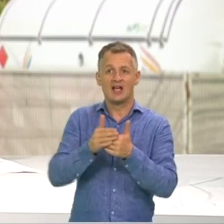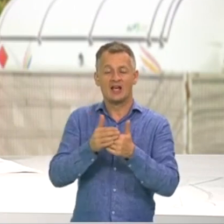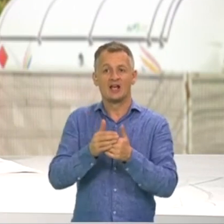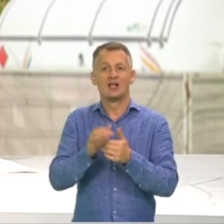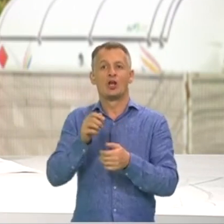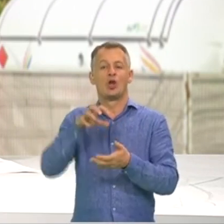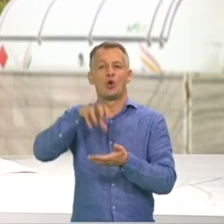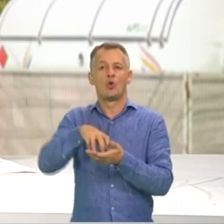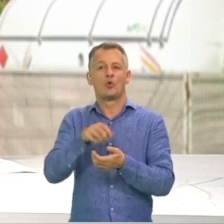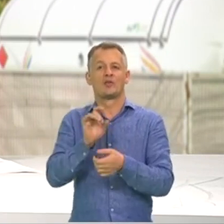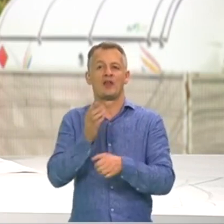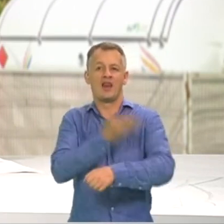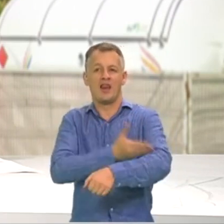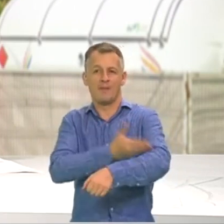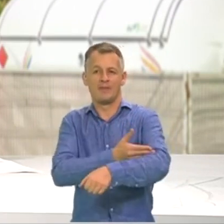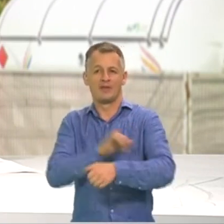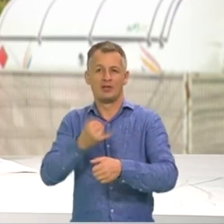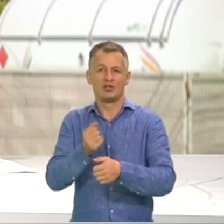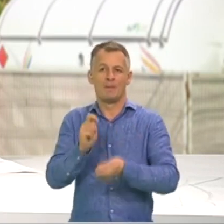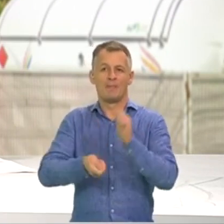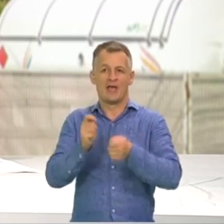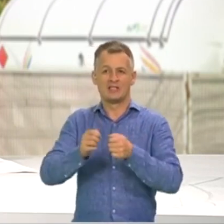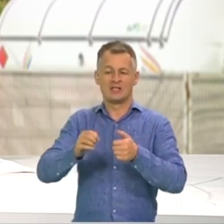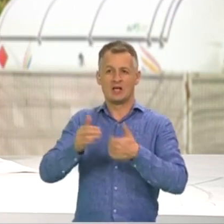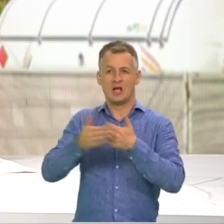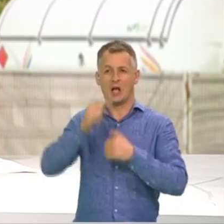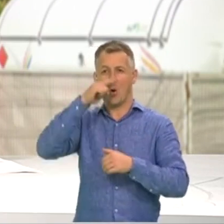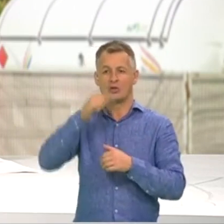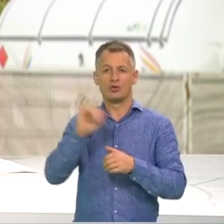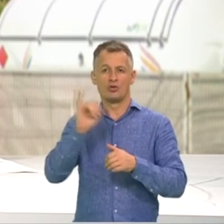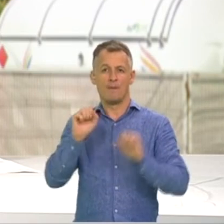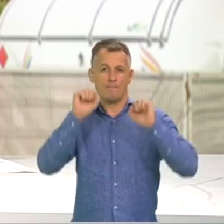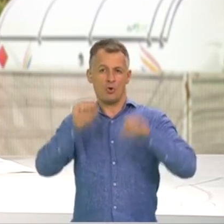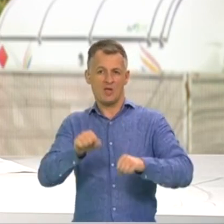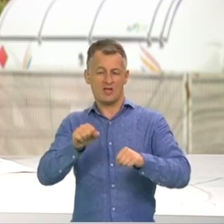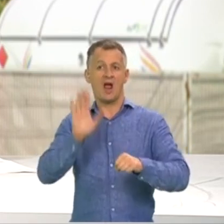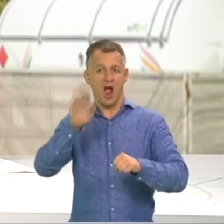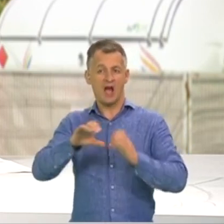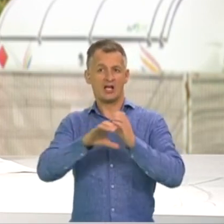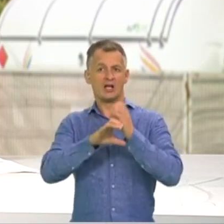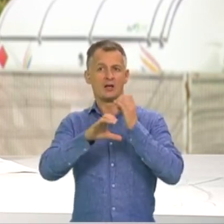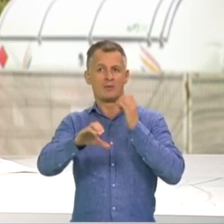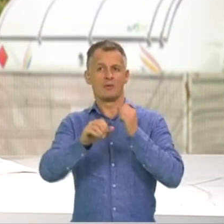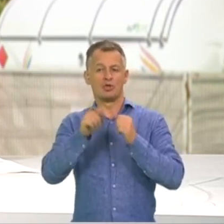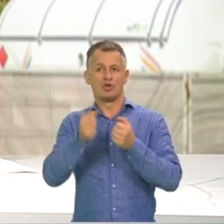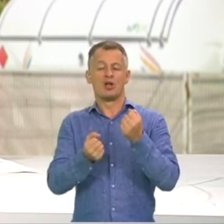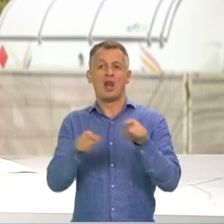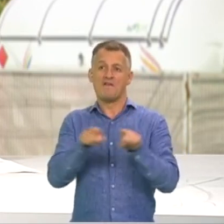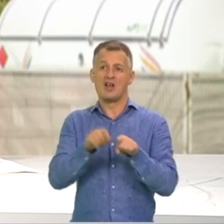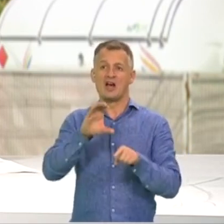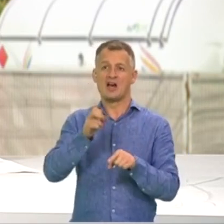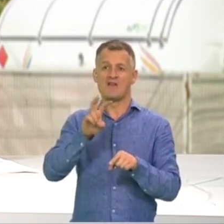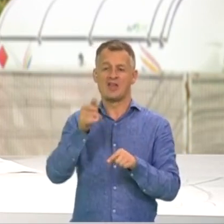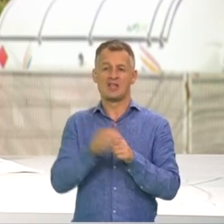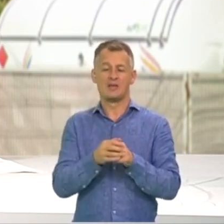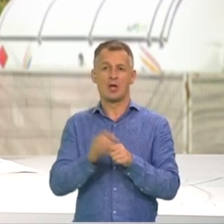târgul de cherestea și bazarul din oraș. Unul dintre proprietarii locului este cel care deține astfel de cisterne și la Crevedia. Autoritățile ieșene